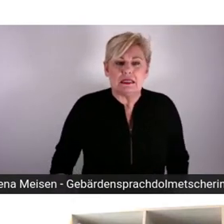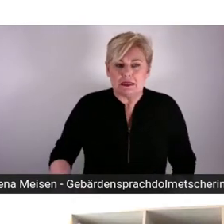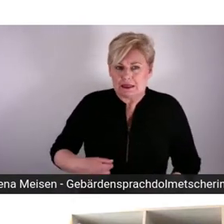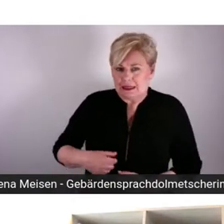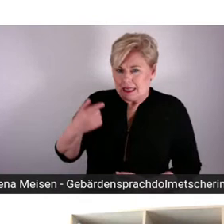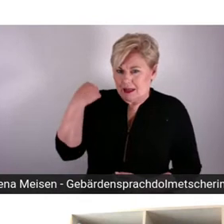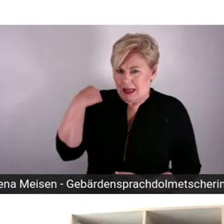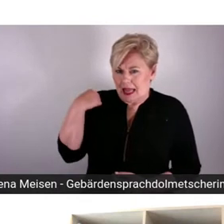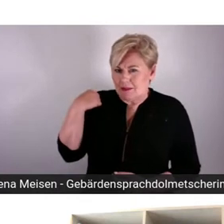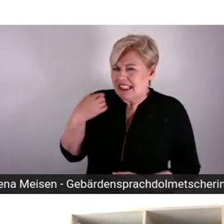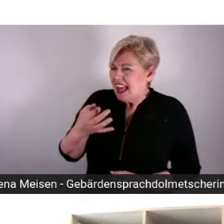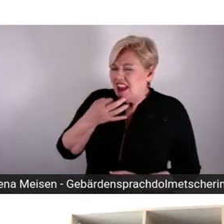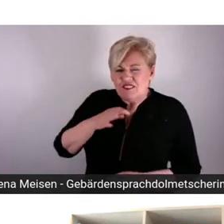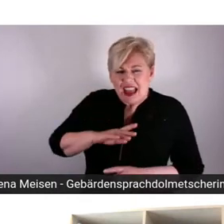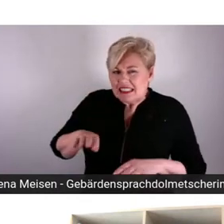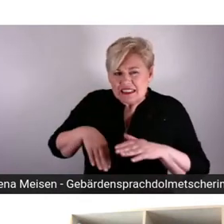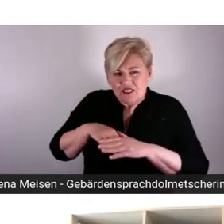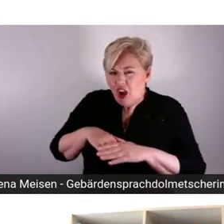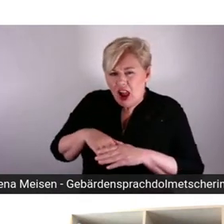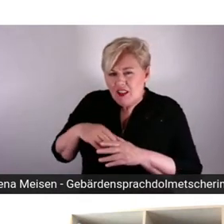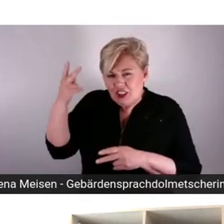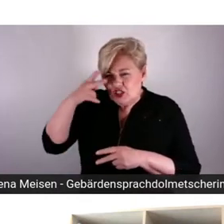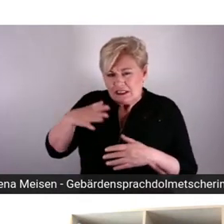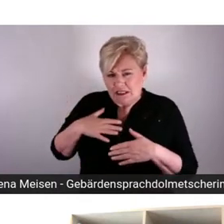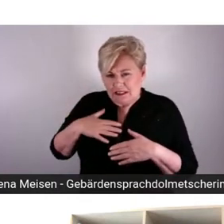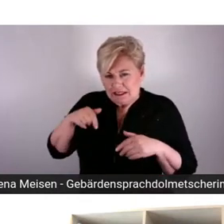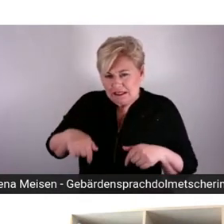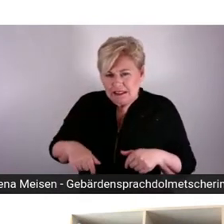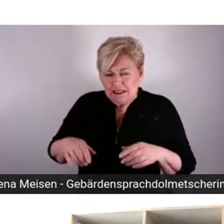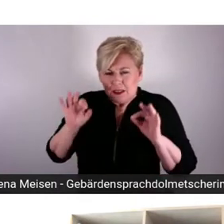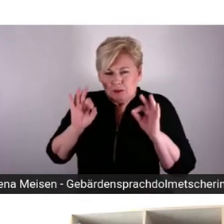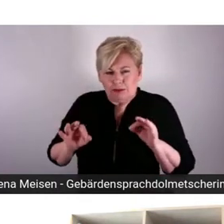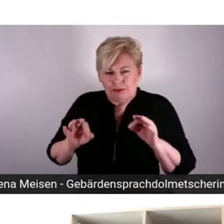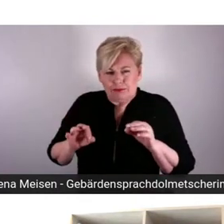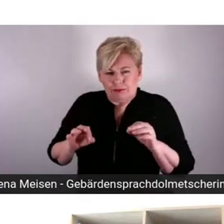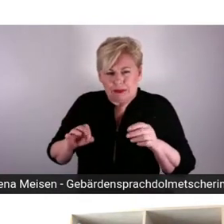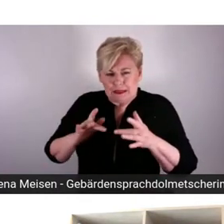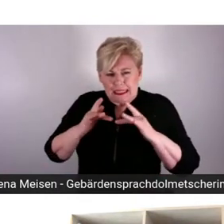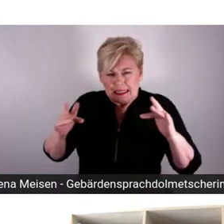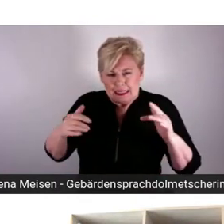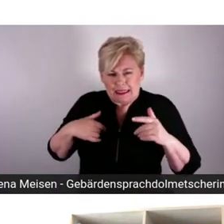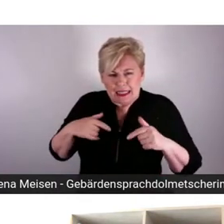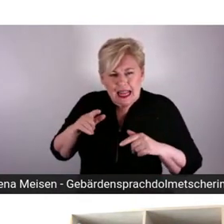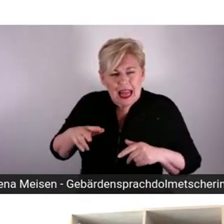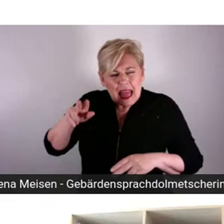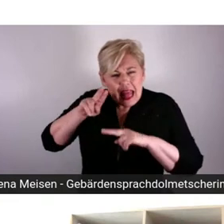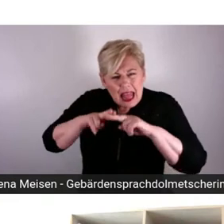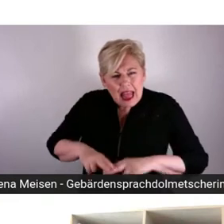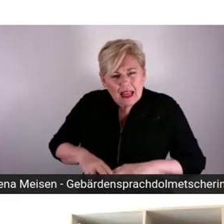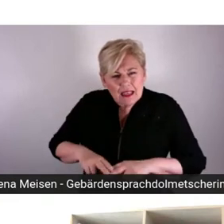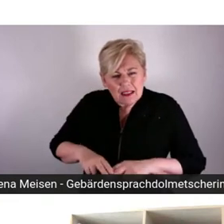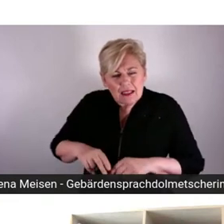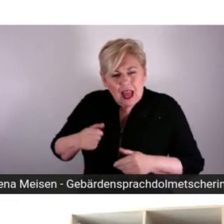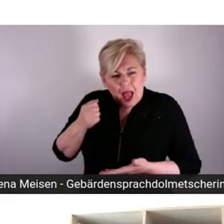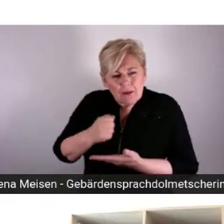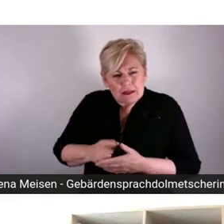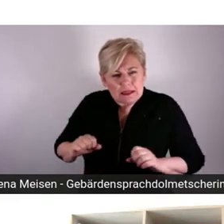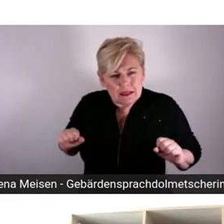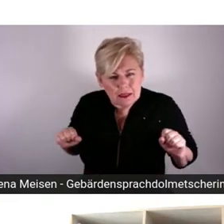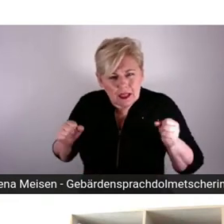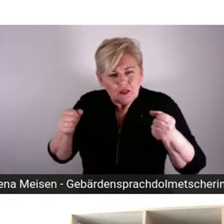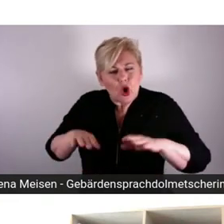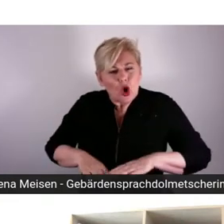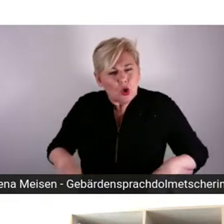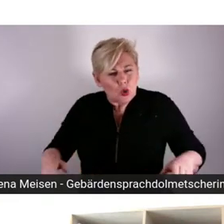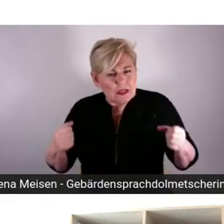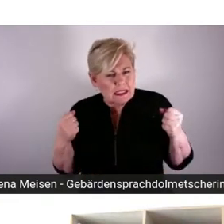Ich habe die Frage nicht ganz verstanden, es tut mir leid, ich habe einen kleinen technischen Aussetzer. Es ging um die Frage, wie man das ehrenamtliche Engagement in der Grundsicherung oder